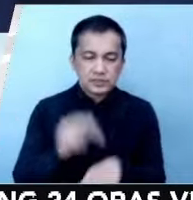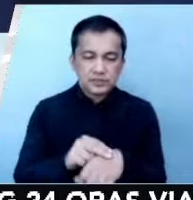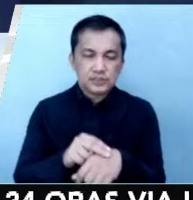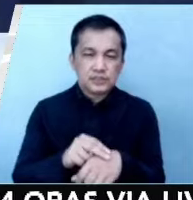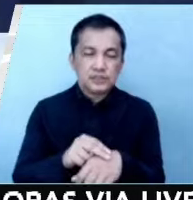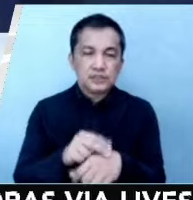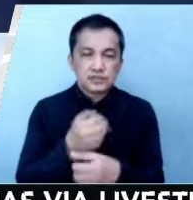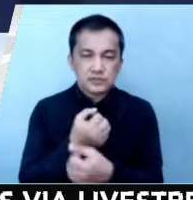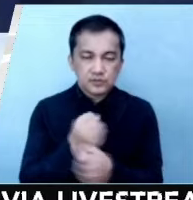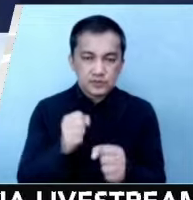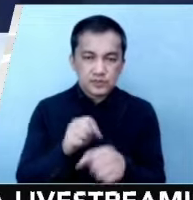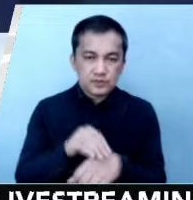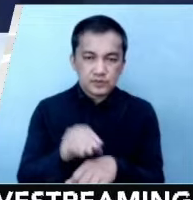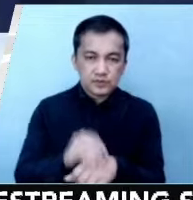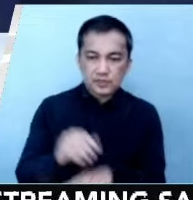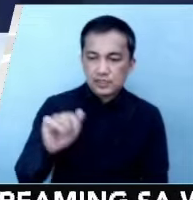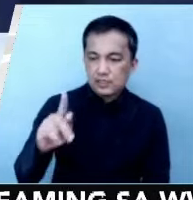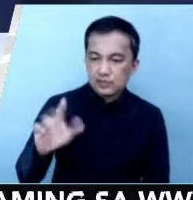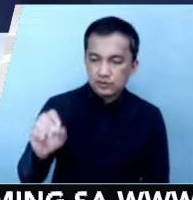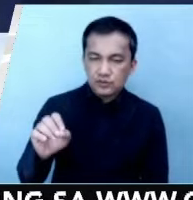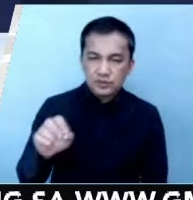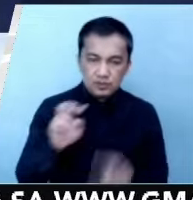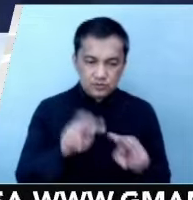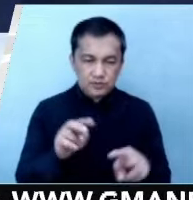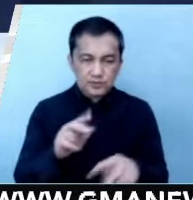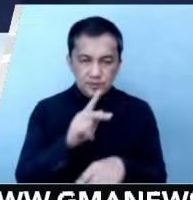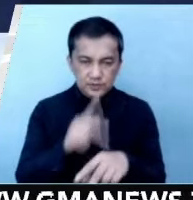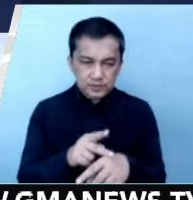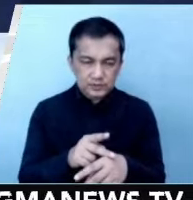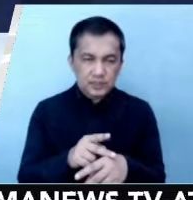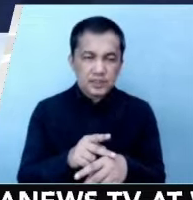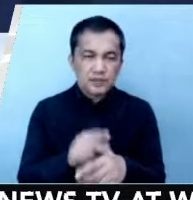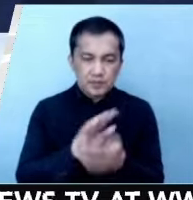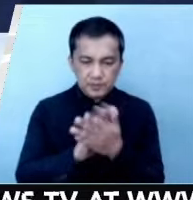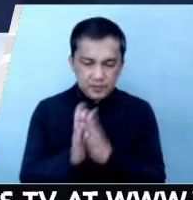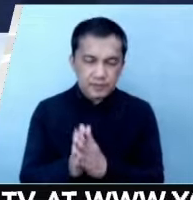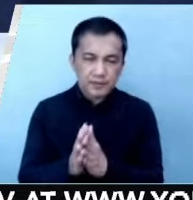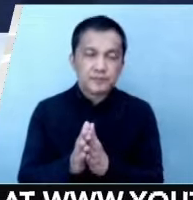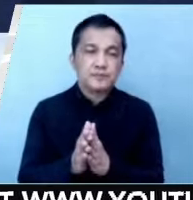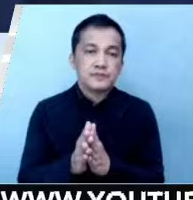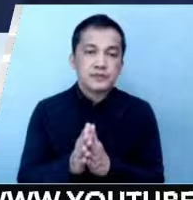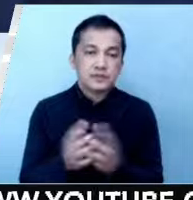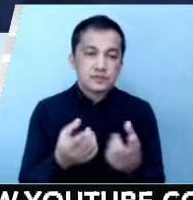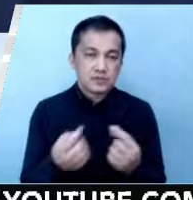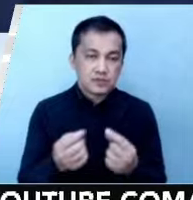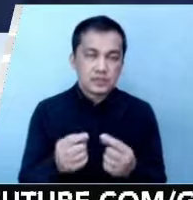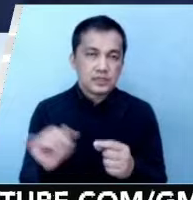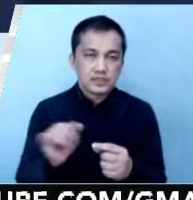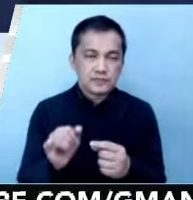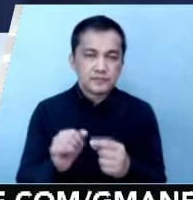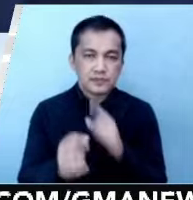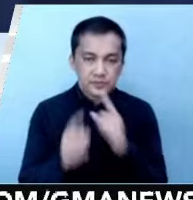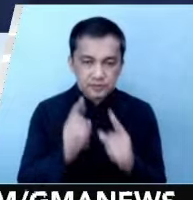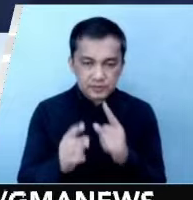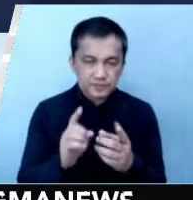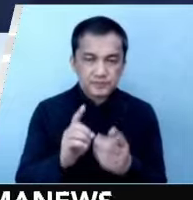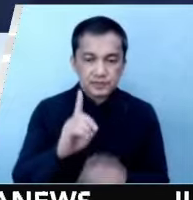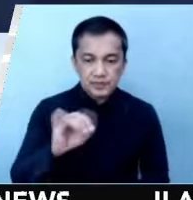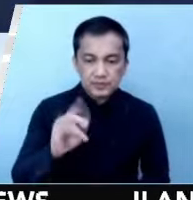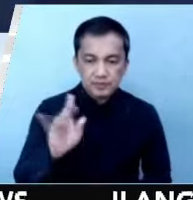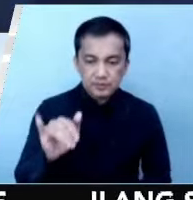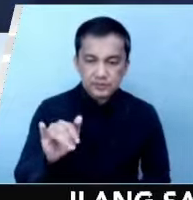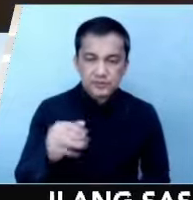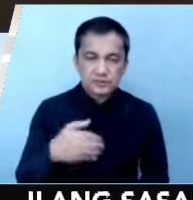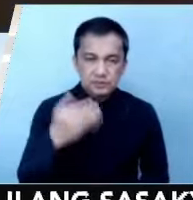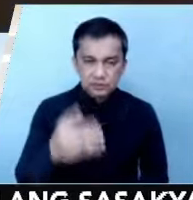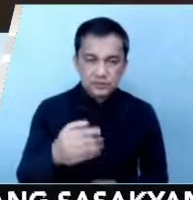nakatuon ang Pilipinas sa mapayapang hakbang gaya ng pakikipagdialogo at diplomasya. Kasunod ito ng pahayag ni Pangulong Marcos sa kailangan ng kumilos